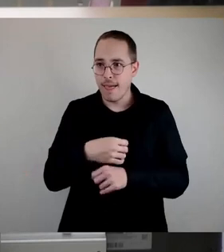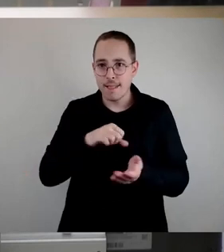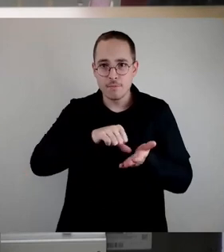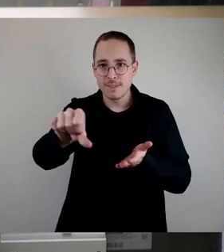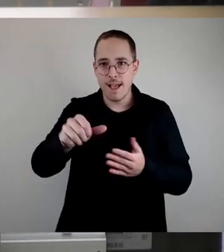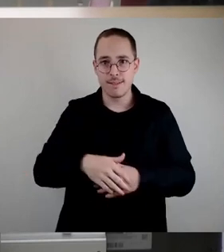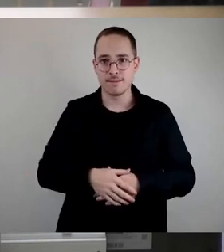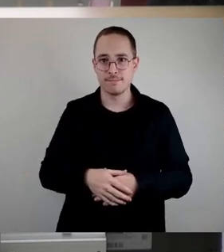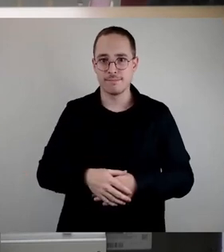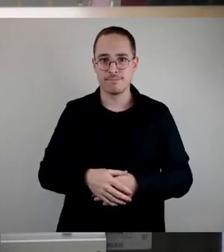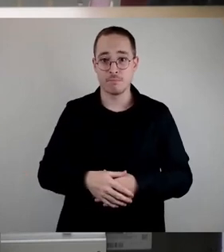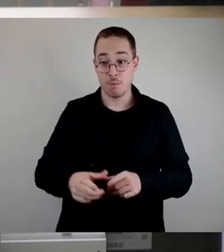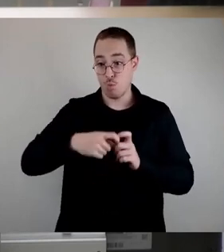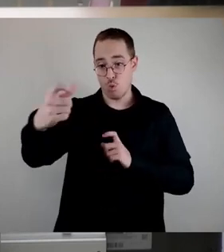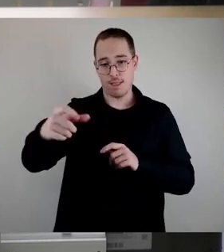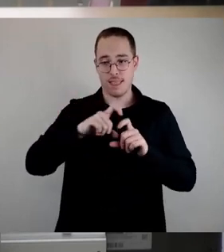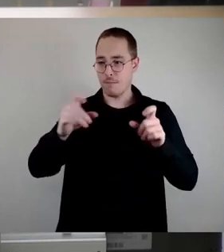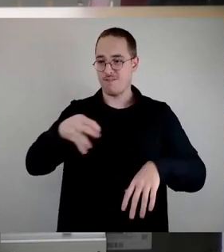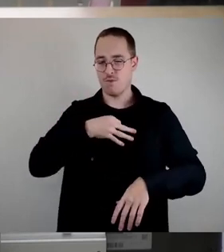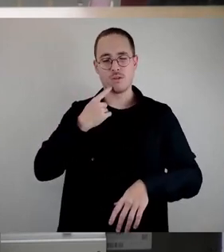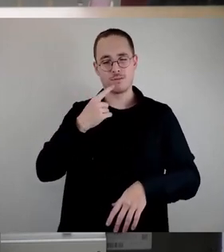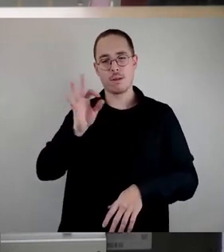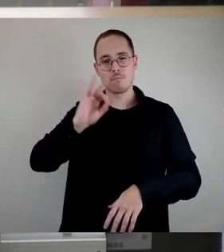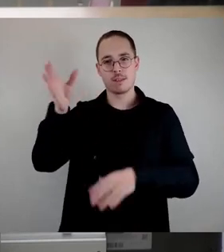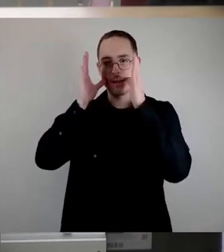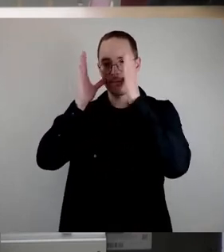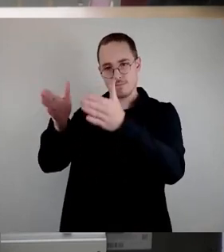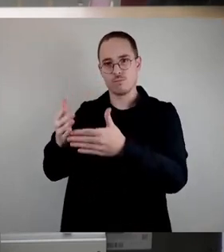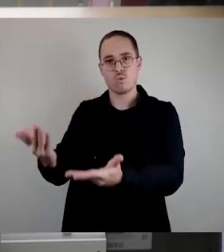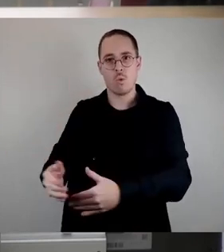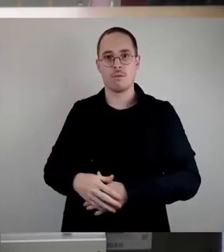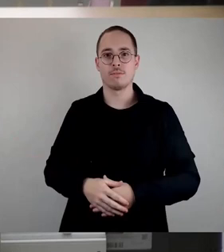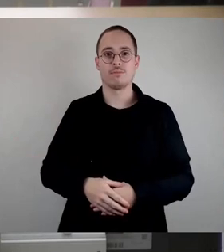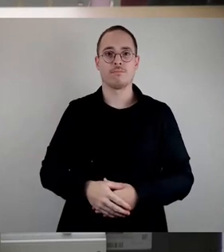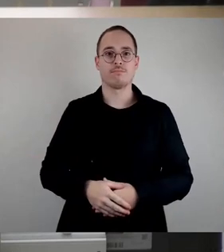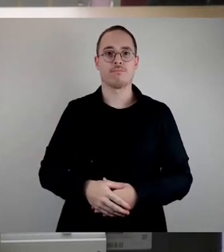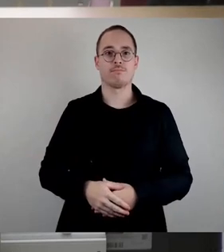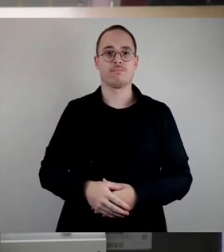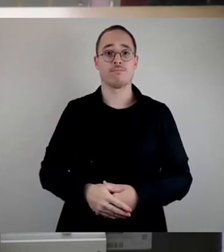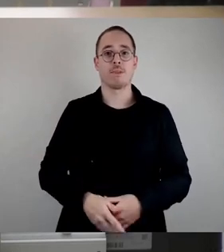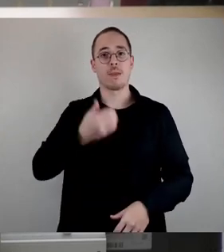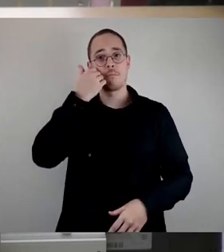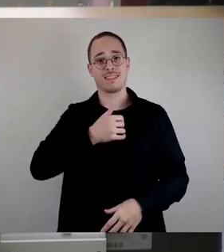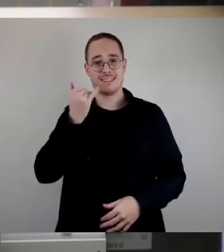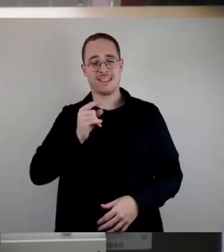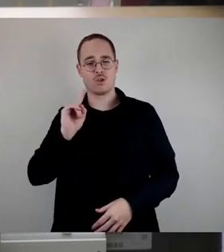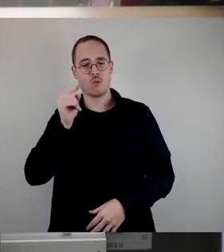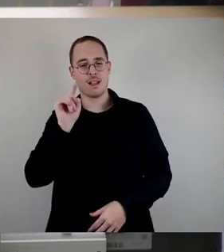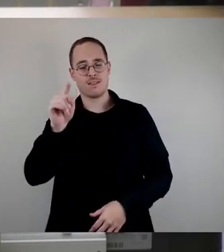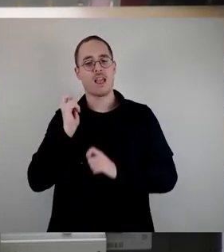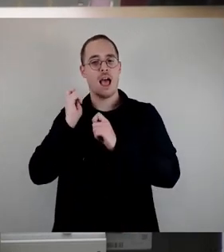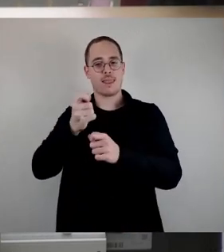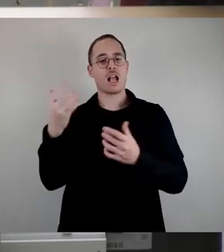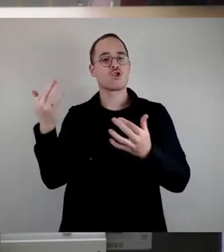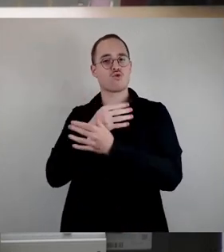Brückenthema immer favorisiert und ich bitte jetzt schon mal um eine Auszeit, Herr Bürgermeister. Wir würden uns dann noch mal mit dem Antrag der Grünen